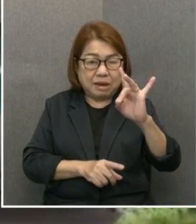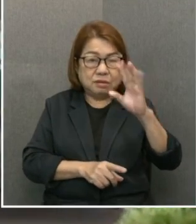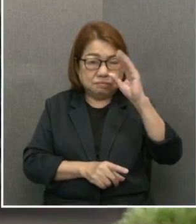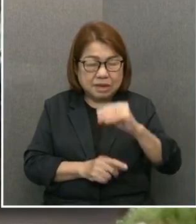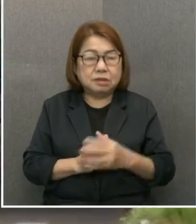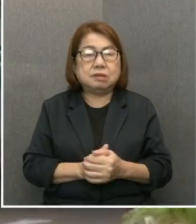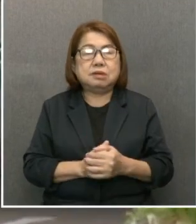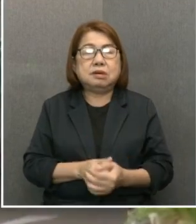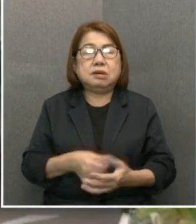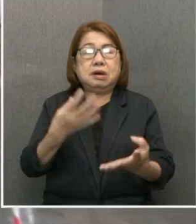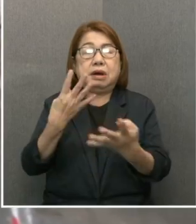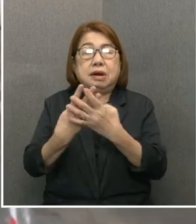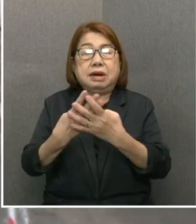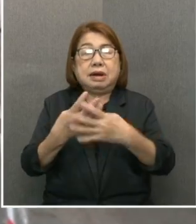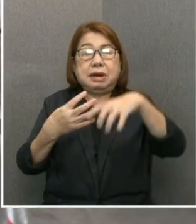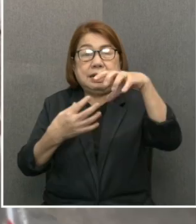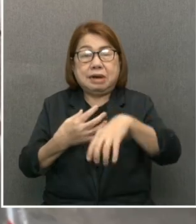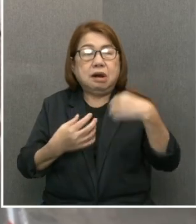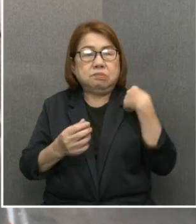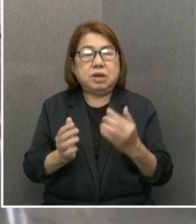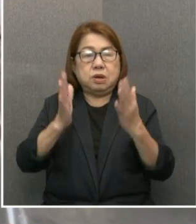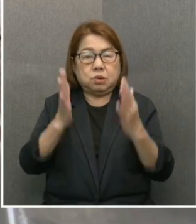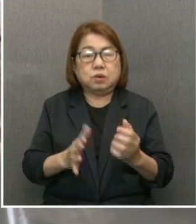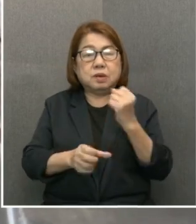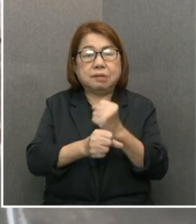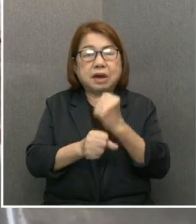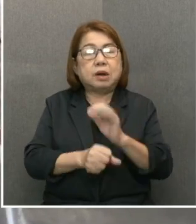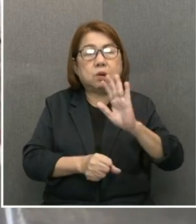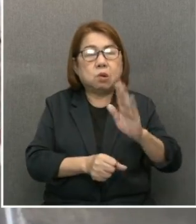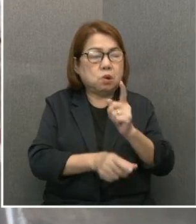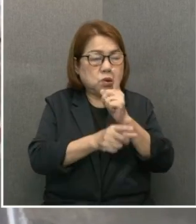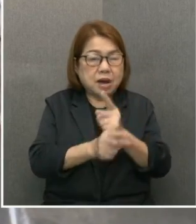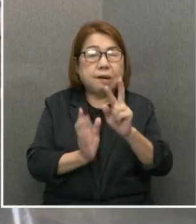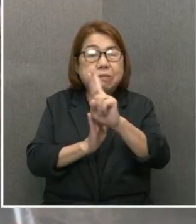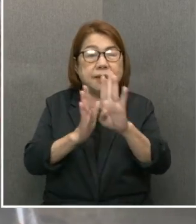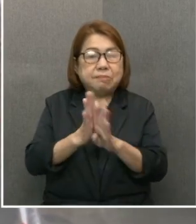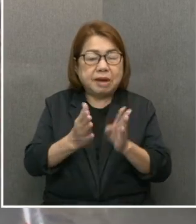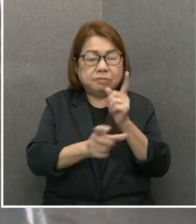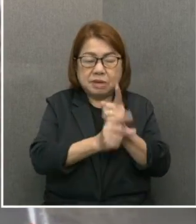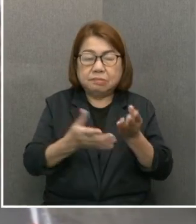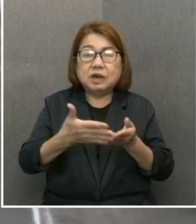จัดกำลังจัดเจ้าหน้าที่ควบคุมตามระเบียบขั้นตอนของกรมราชทัณฑ์